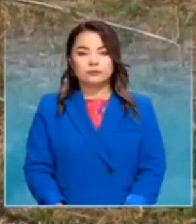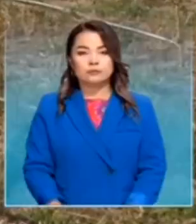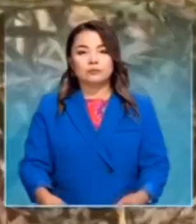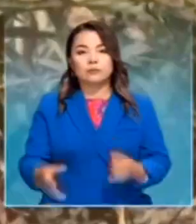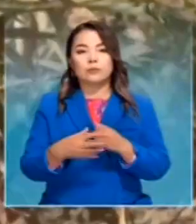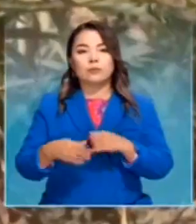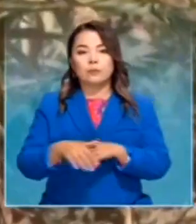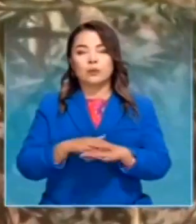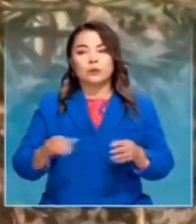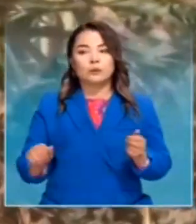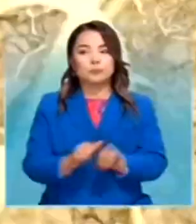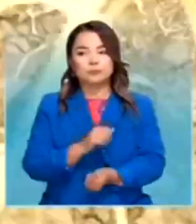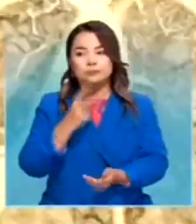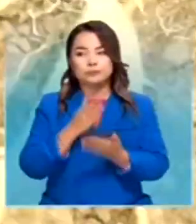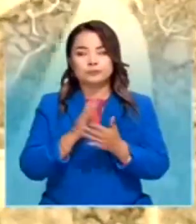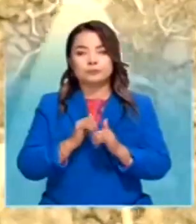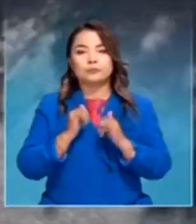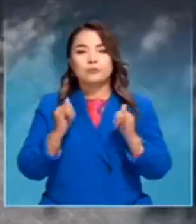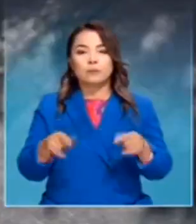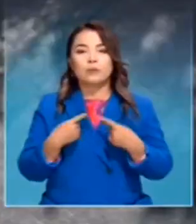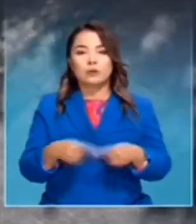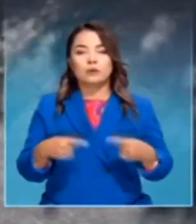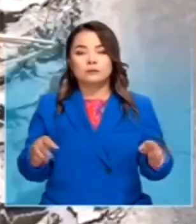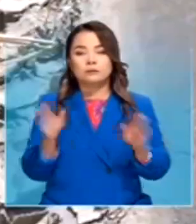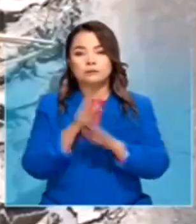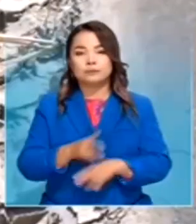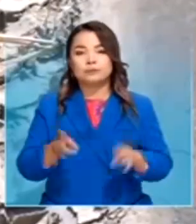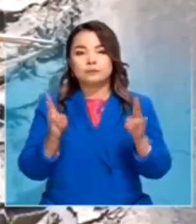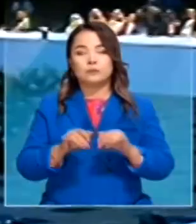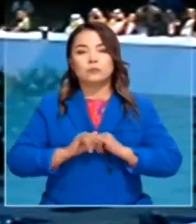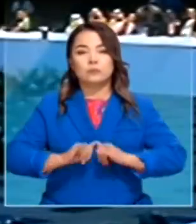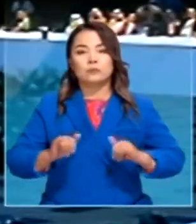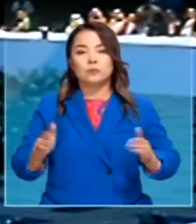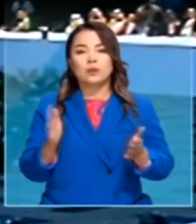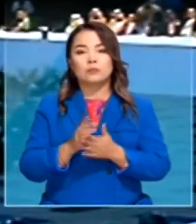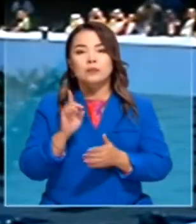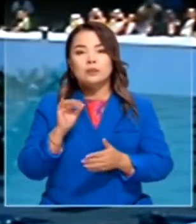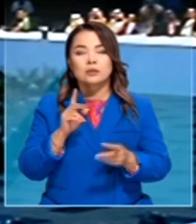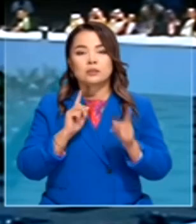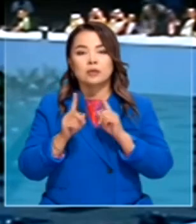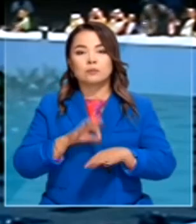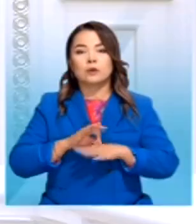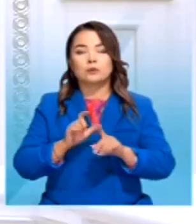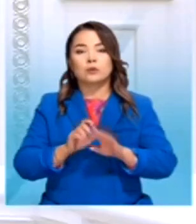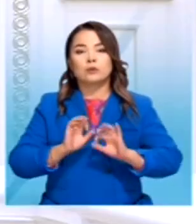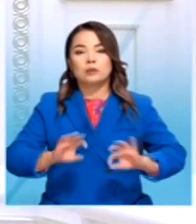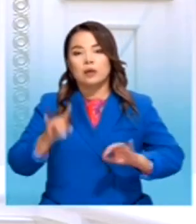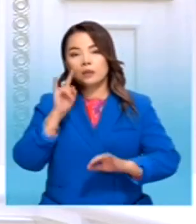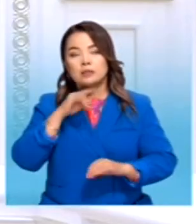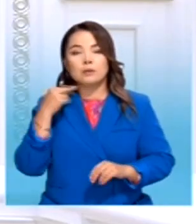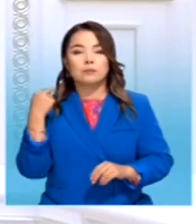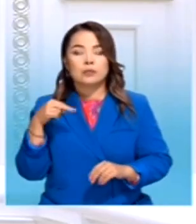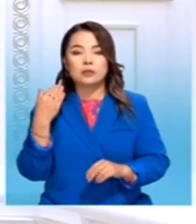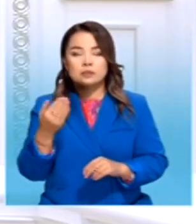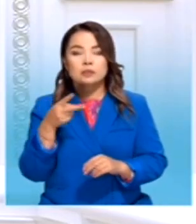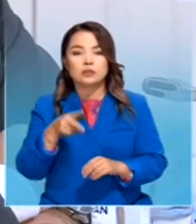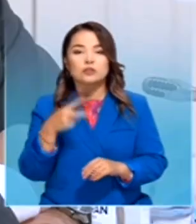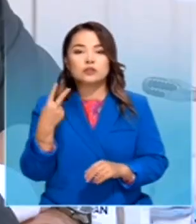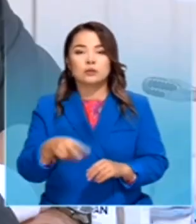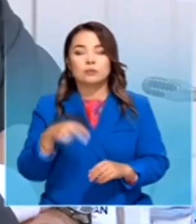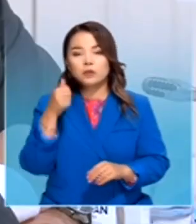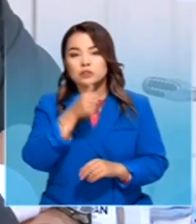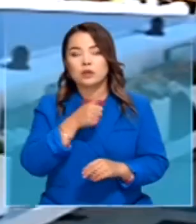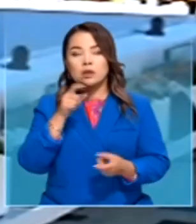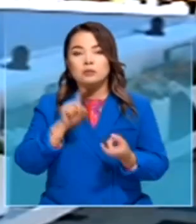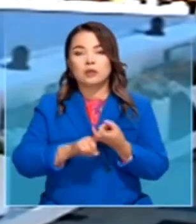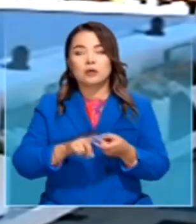Жер бетінде қуаңшылық белең алып, басқа да табиғи апаттар көбейді. БРИКС саммитінде сөз сөйлеген Қазақстан президенті 2024